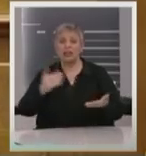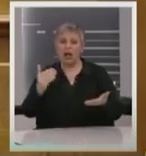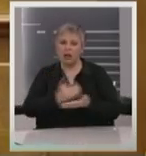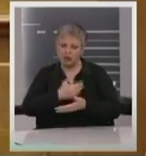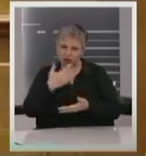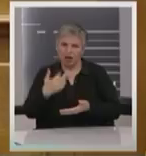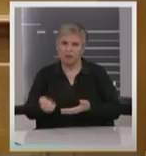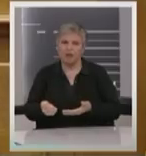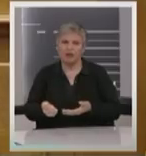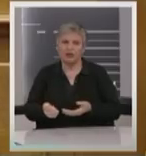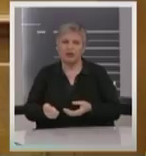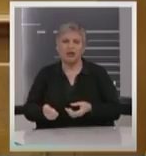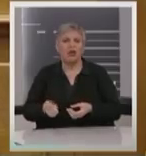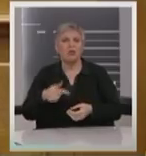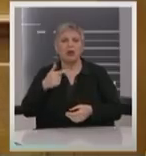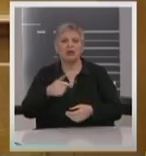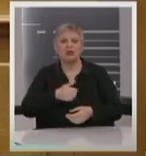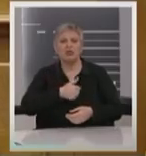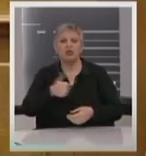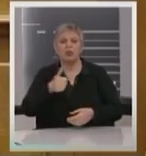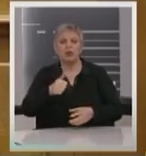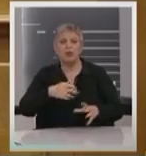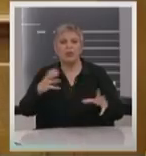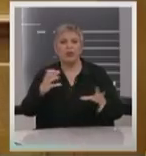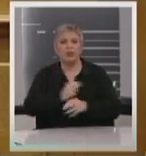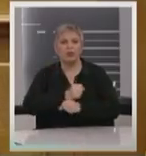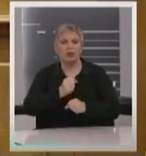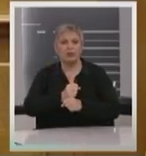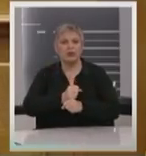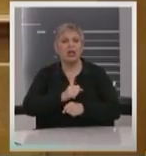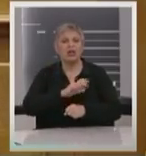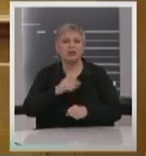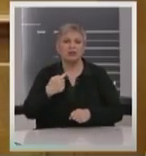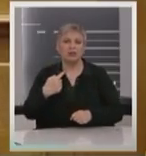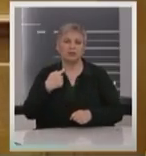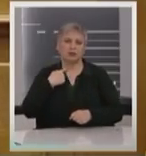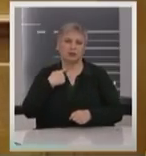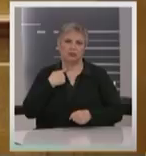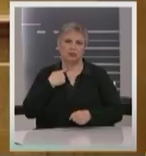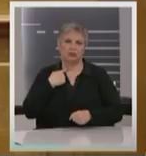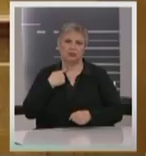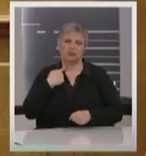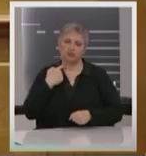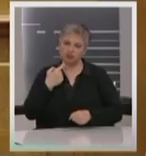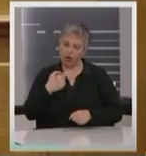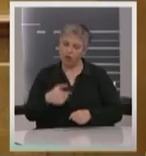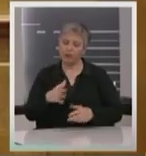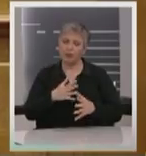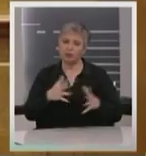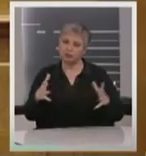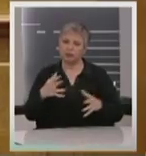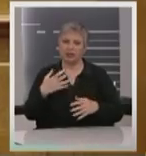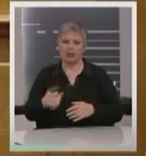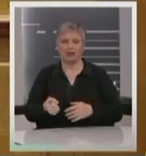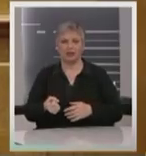μόνη υπεραπόδοση την οποία έχετε πετύχει αφορά στην ίδια την αποτυχία σας. Λοιπόν, πάμε να δούμε τα πραγματικά